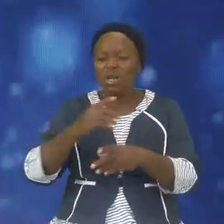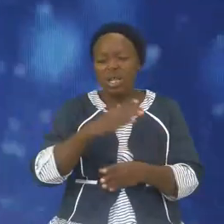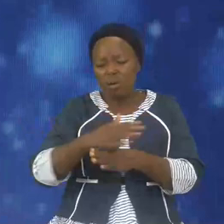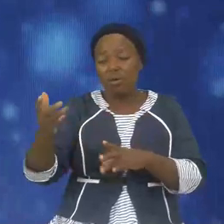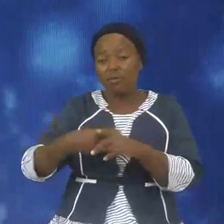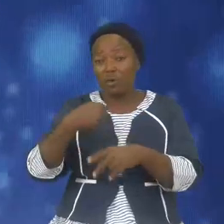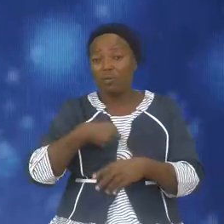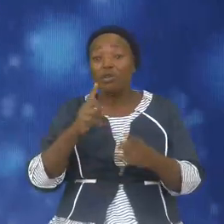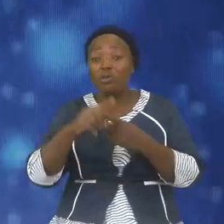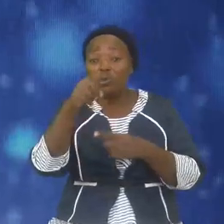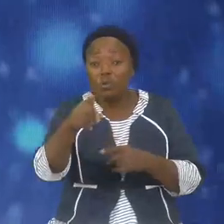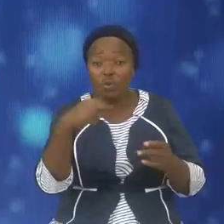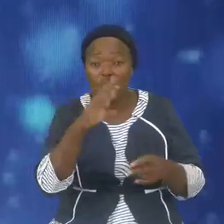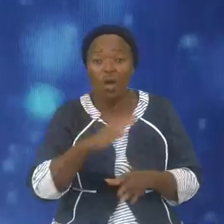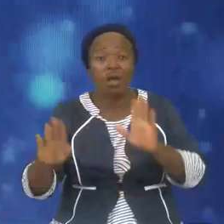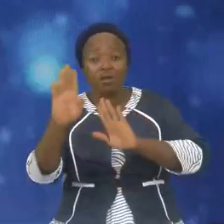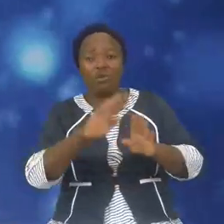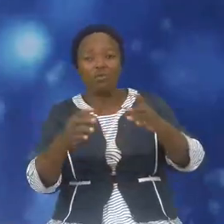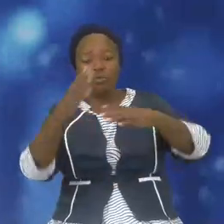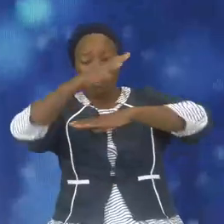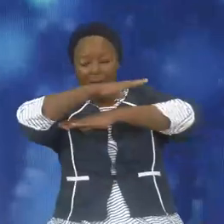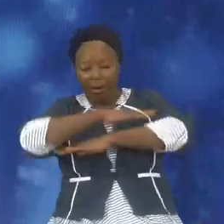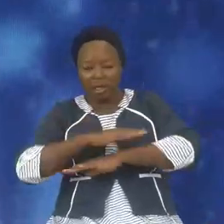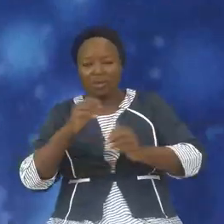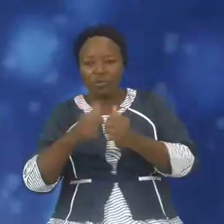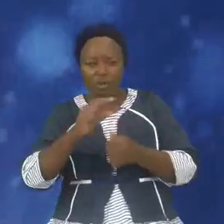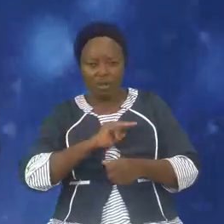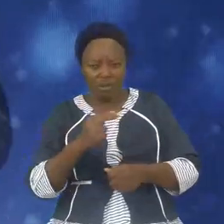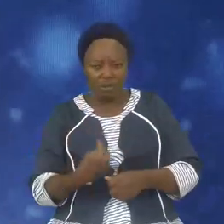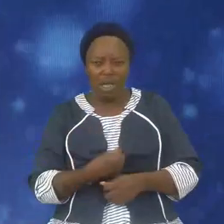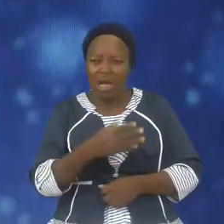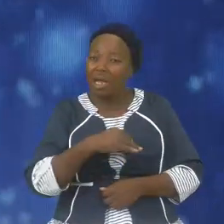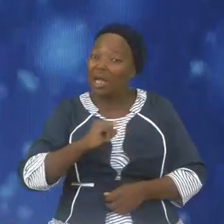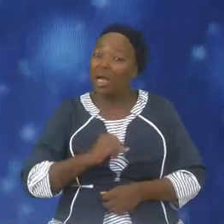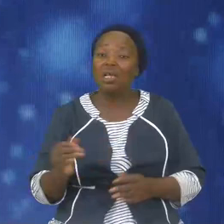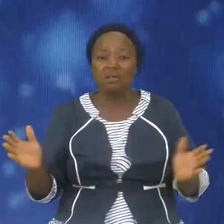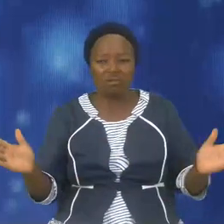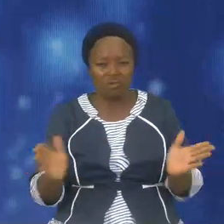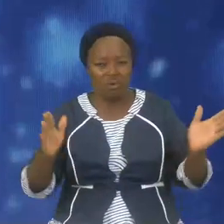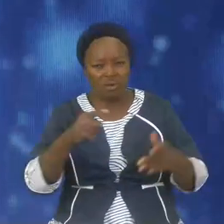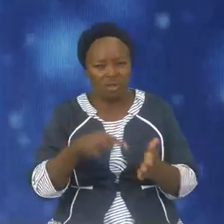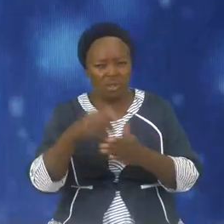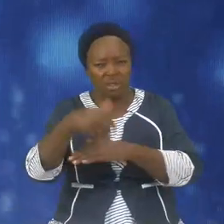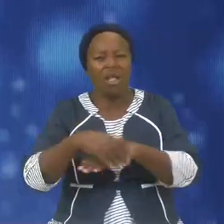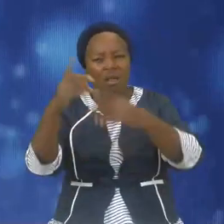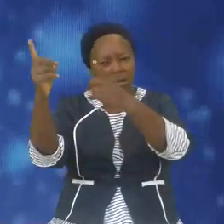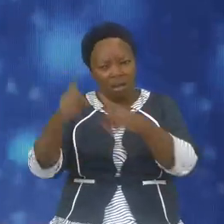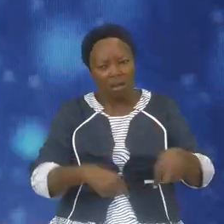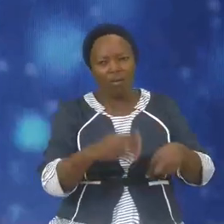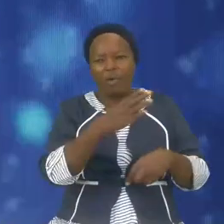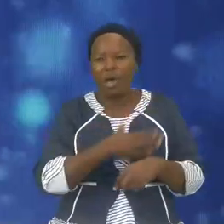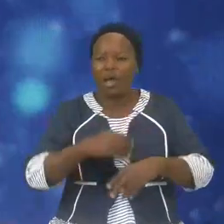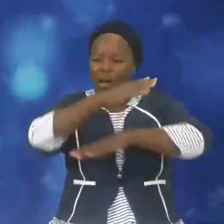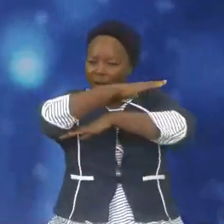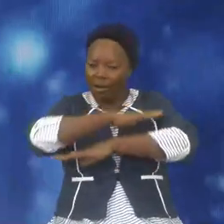tout cela m'a fui, et de vous donner à vous qui êtes affligés du repos avec nous. Je vous invite ce soir à